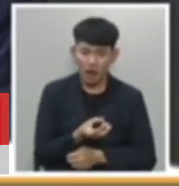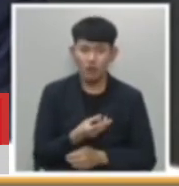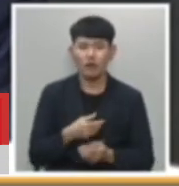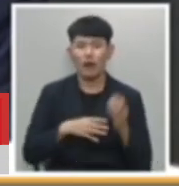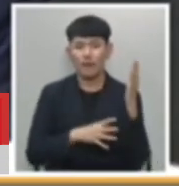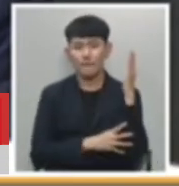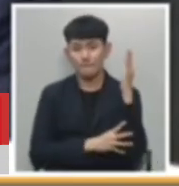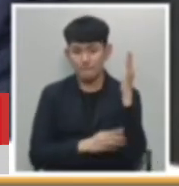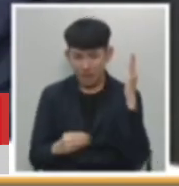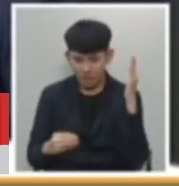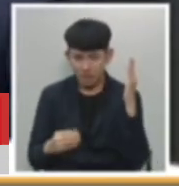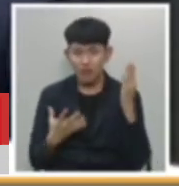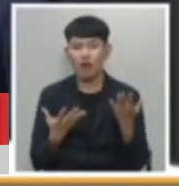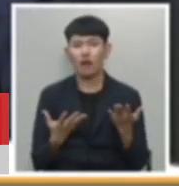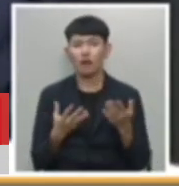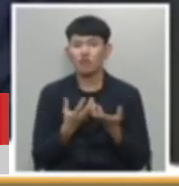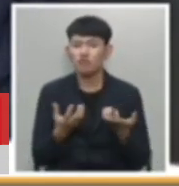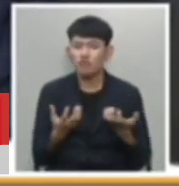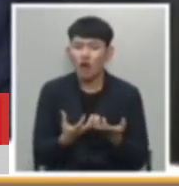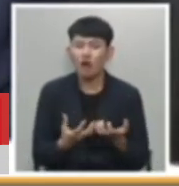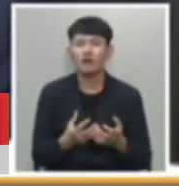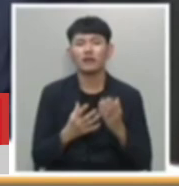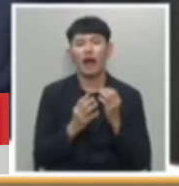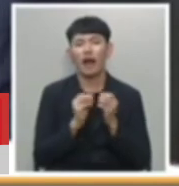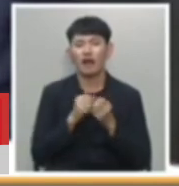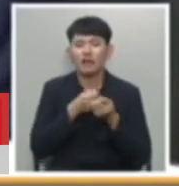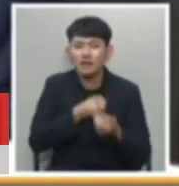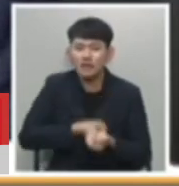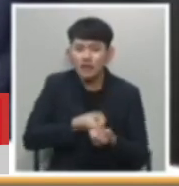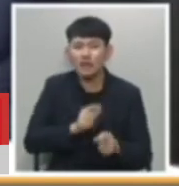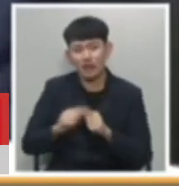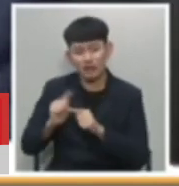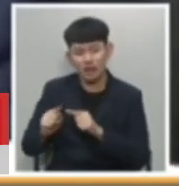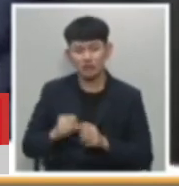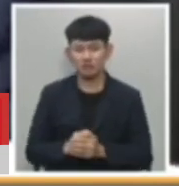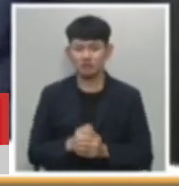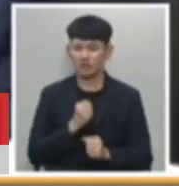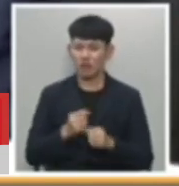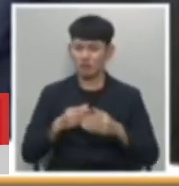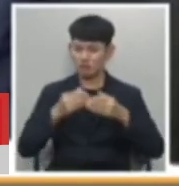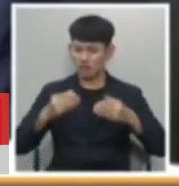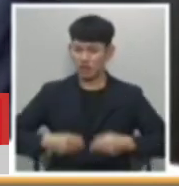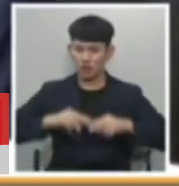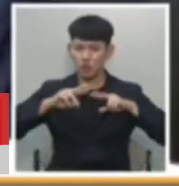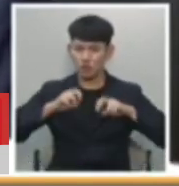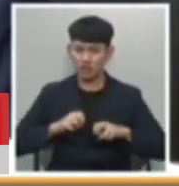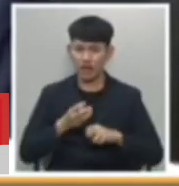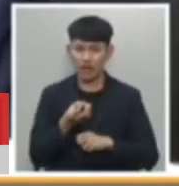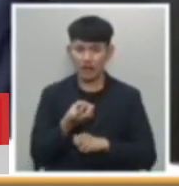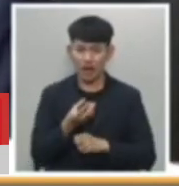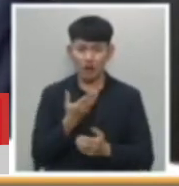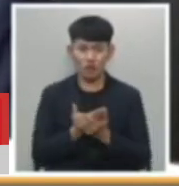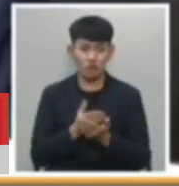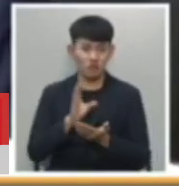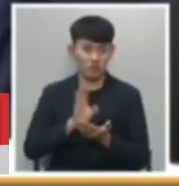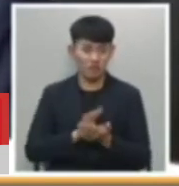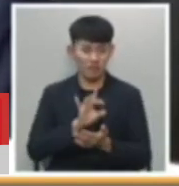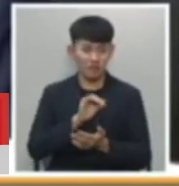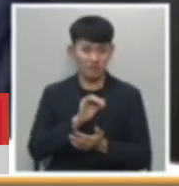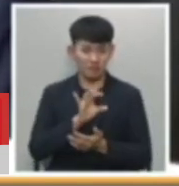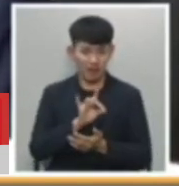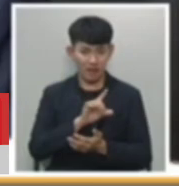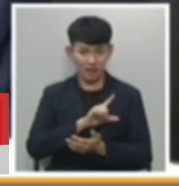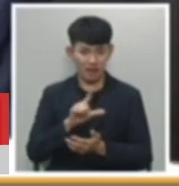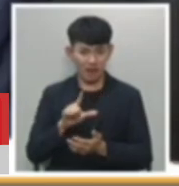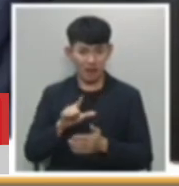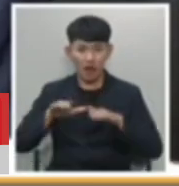ะหลังและสินค้าเกษตรอีกเรื่องหนึ่งก็คือเรื่องของวิจัยพันธุ์ข้าวงบประมาณจาก88ล้านเหลือ59ล้านนะครับ